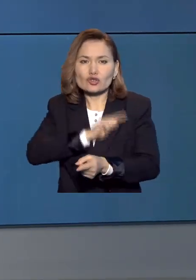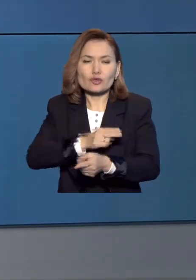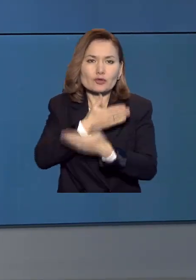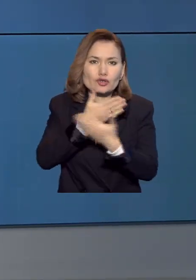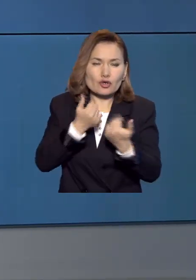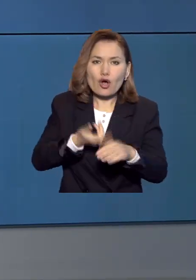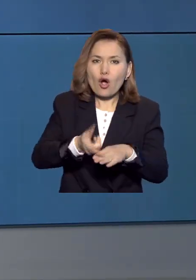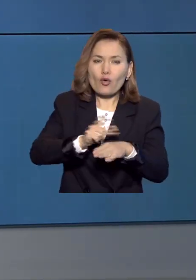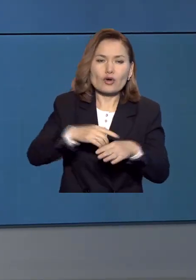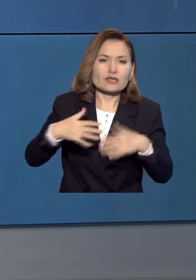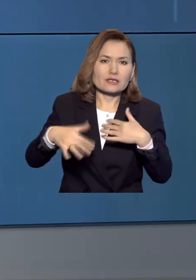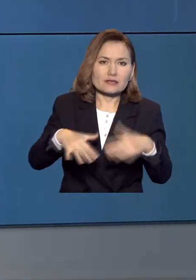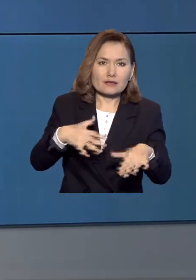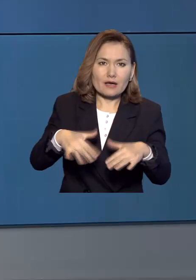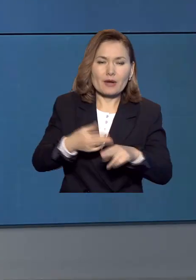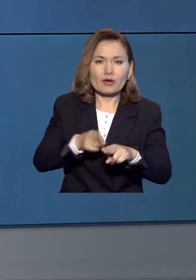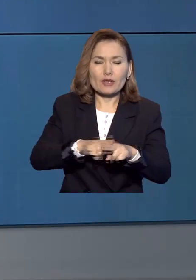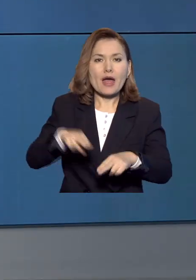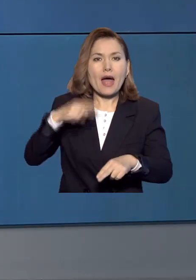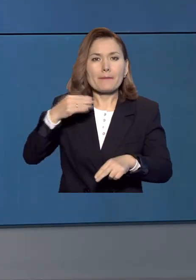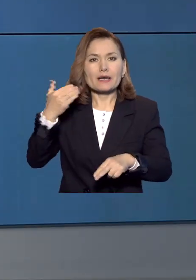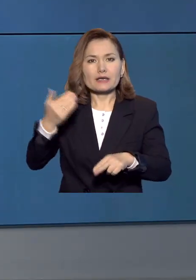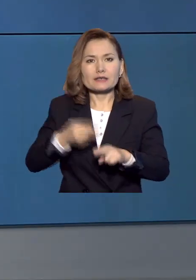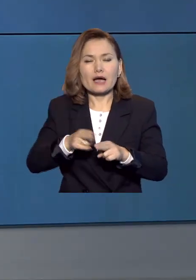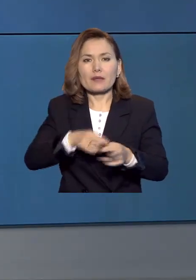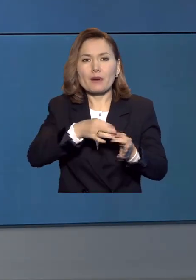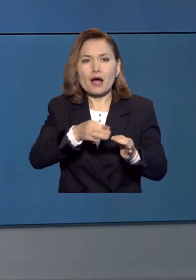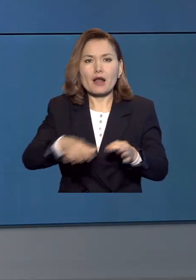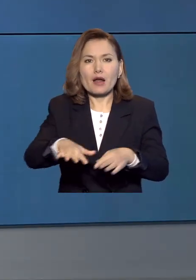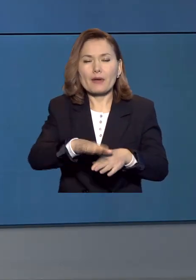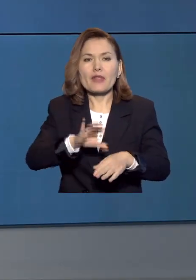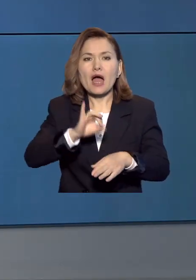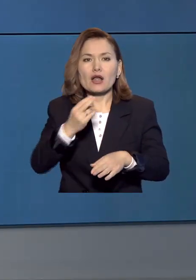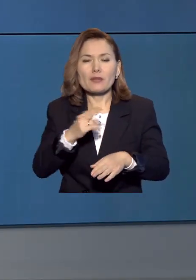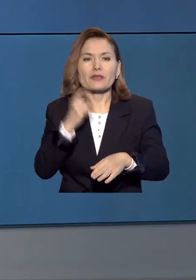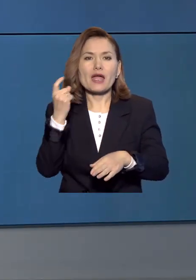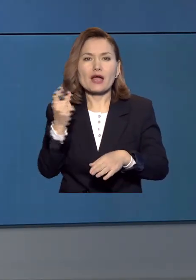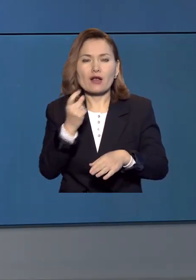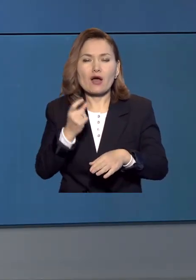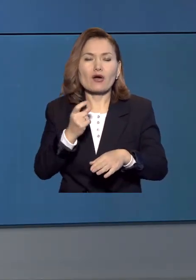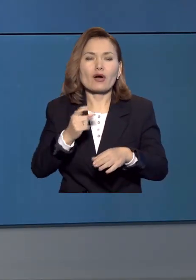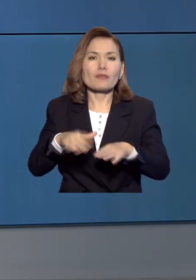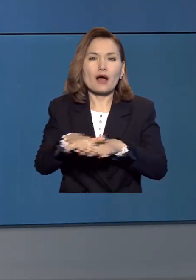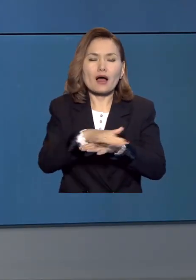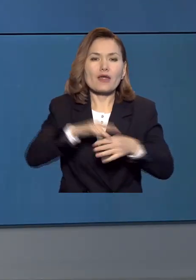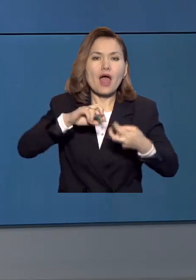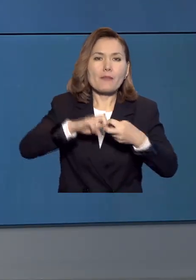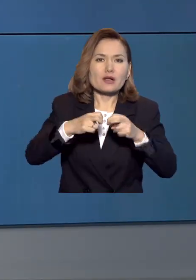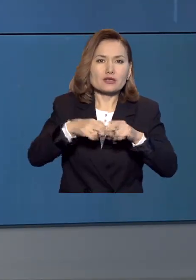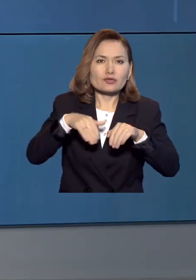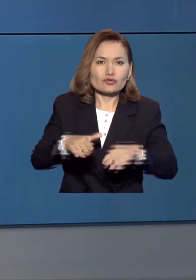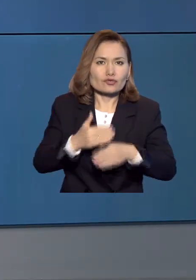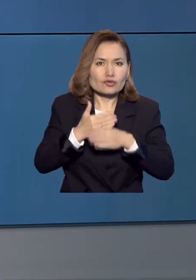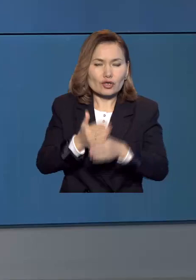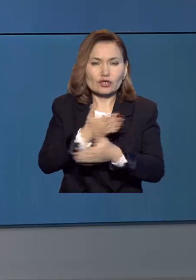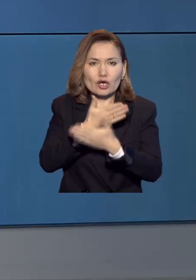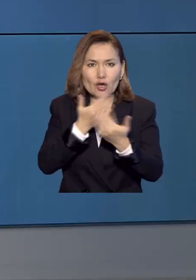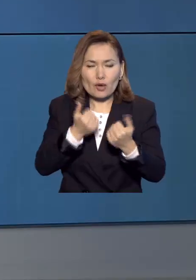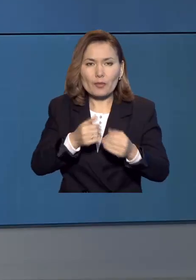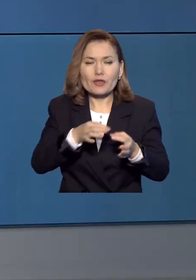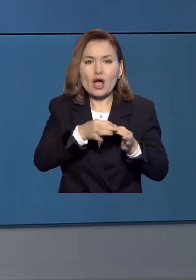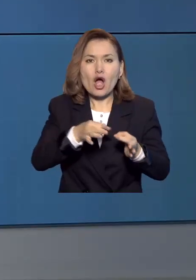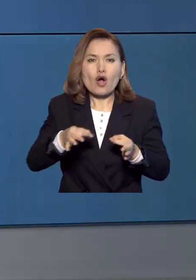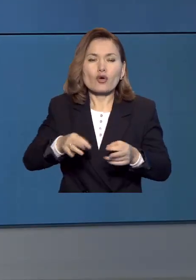Депутаттар осыны түсіну керек деді президент. Олар аймақтардағы әлеуметтік-экономикалық мәселелерді шешуге белсене қатысуы тиіс. Әйтпесе